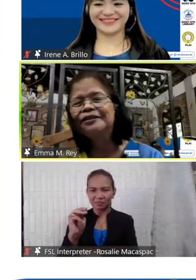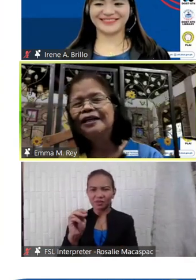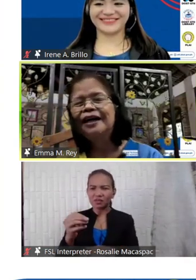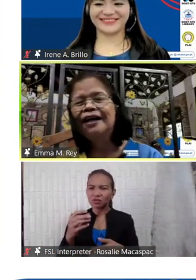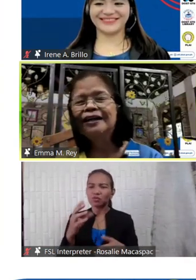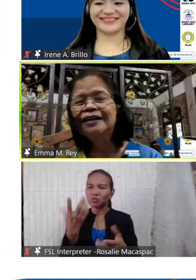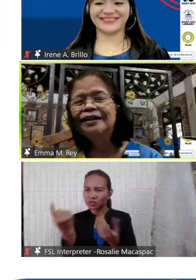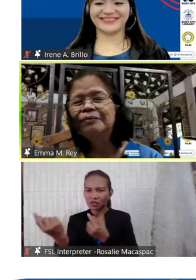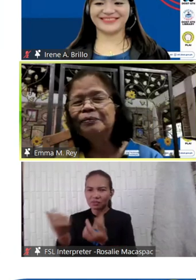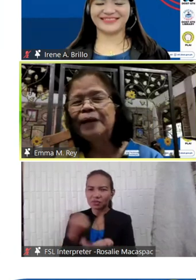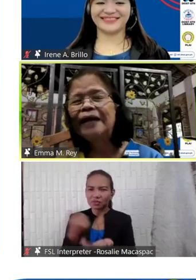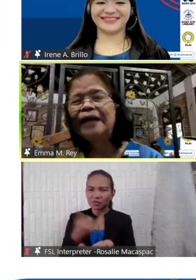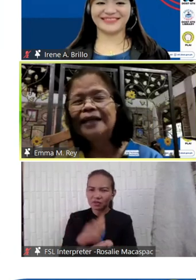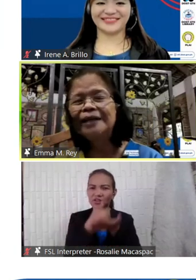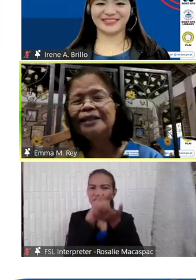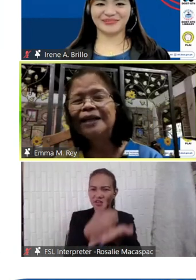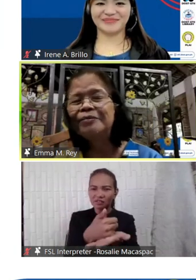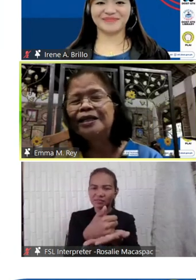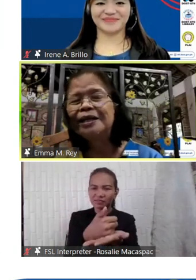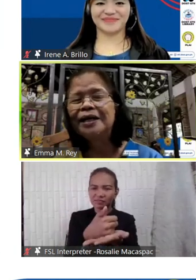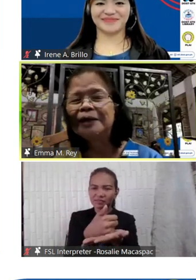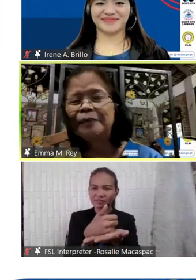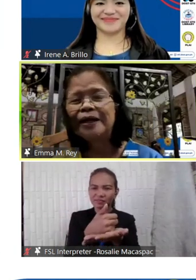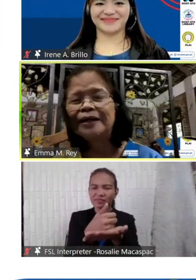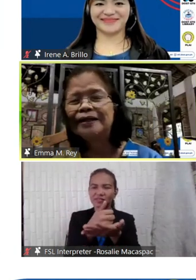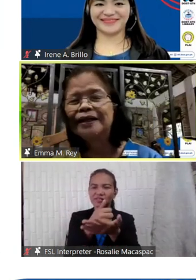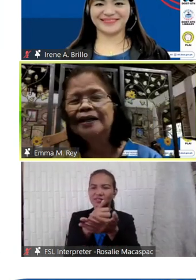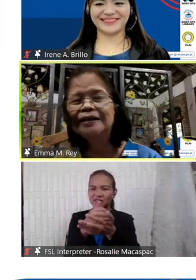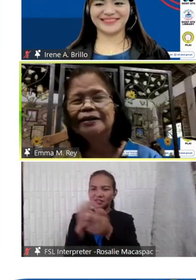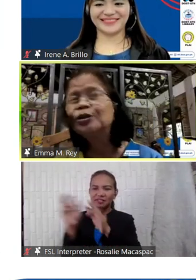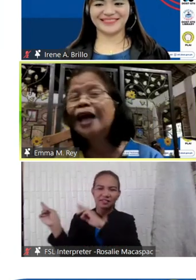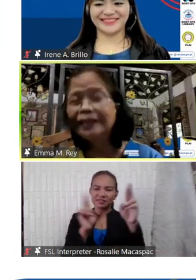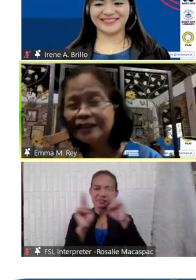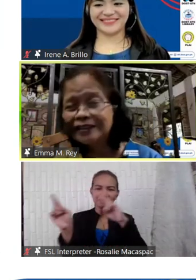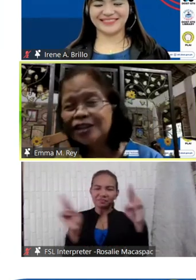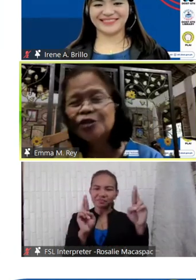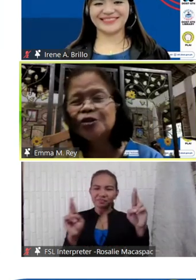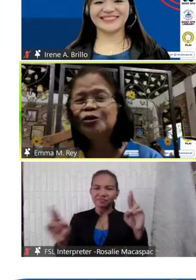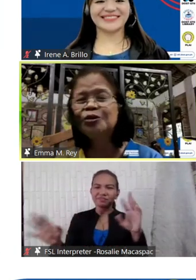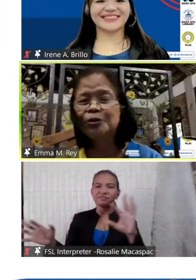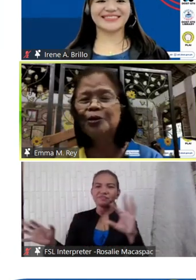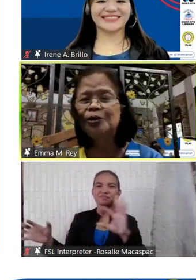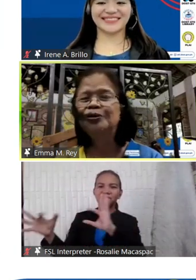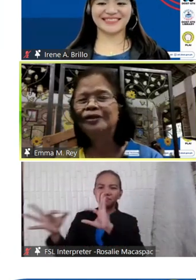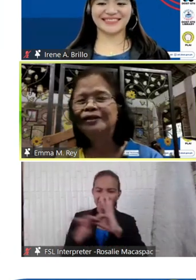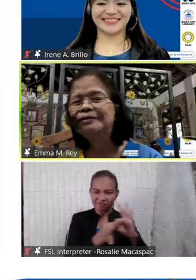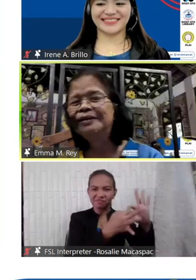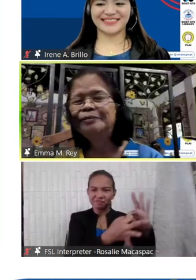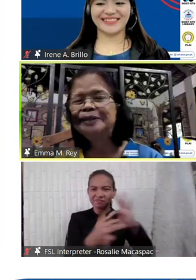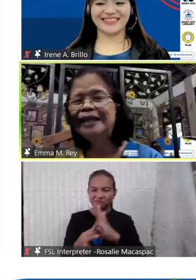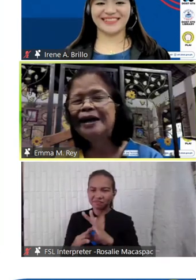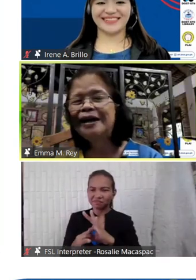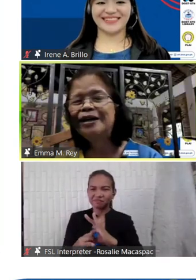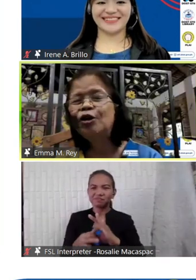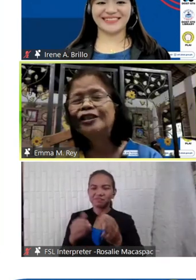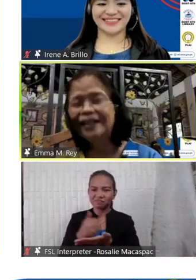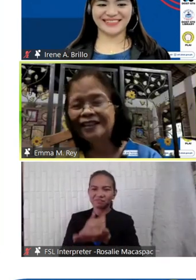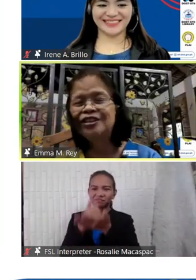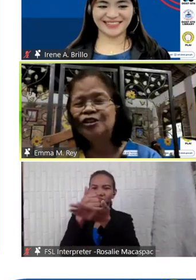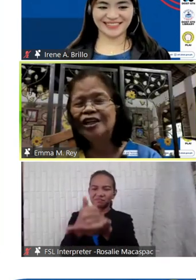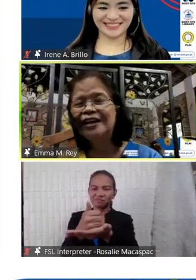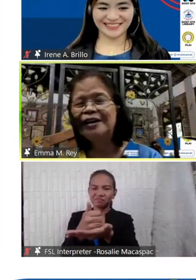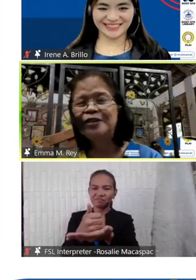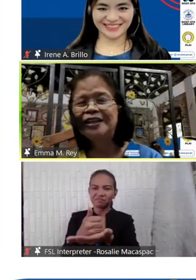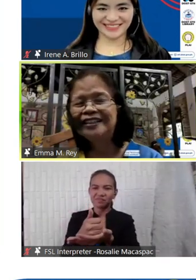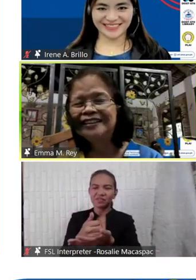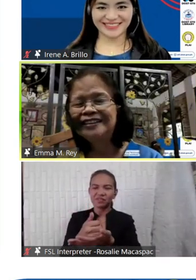no? Handa naman kami na makipag ugnayan sa inyo, tumulong. Basta contactin